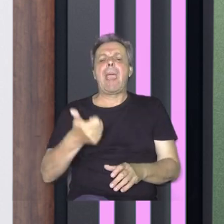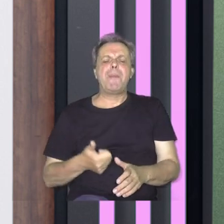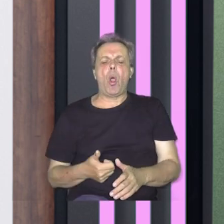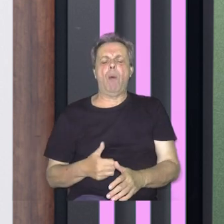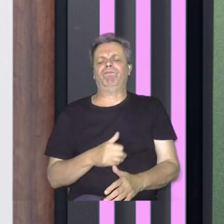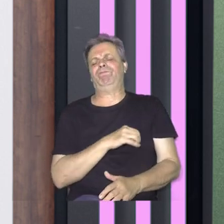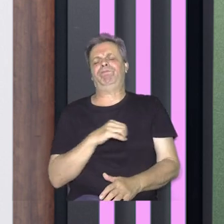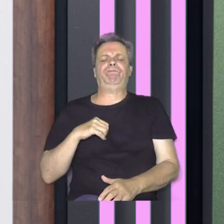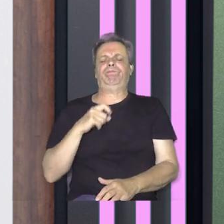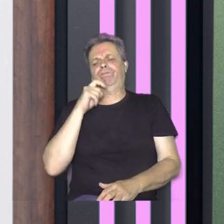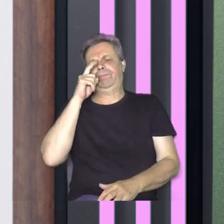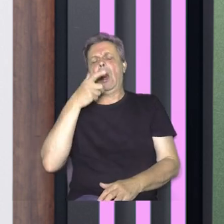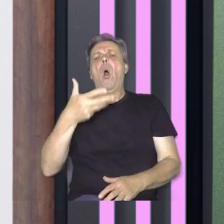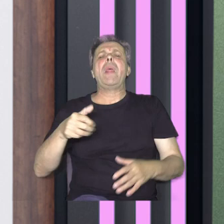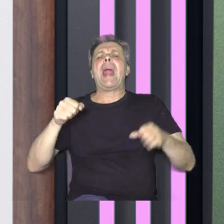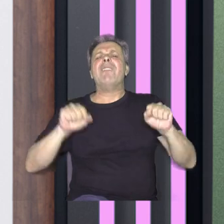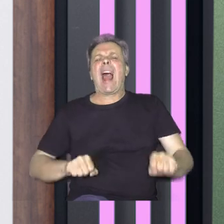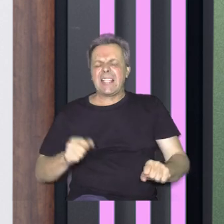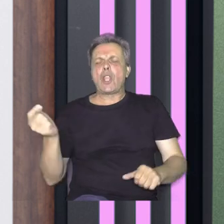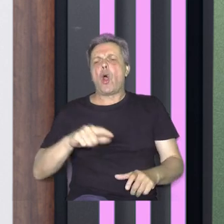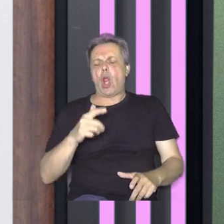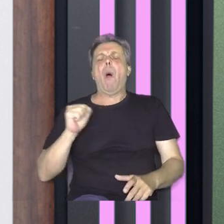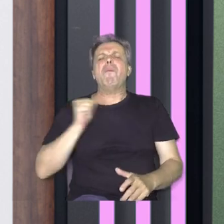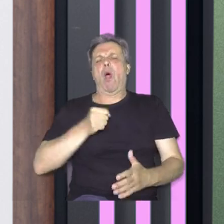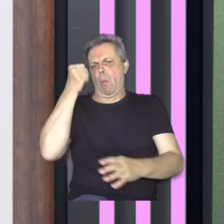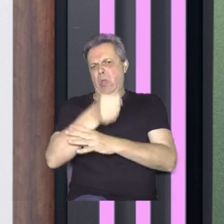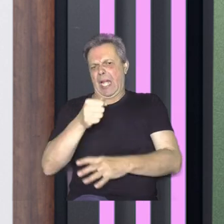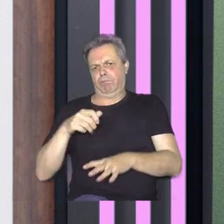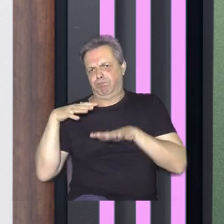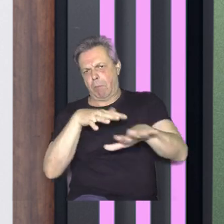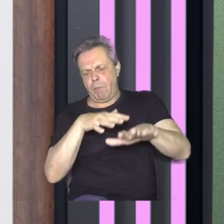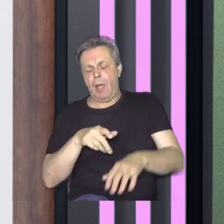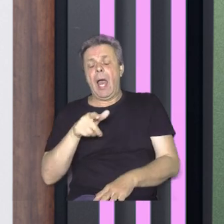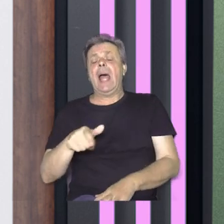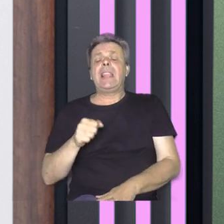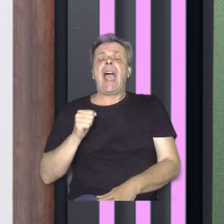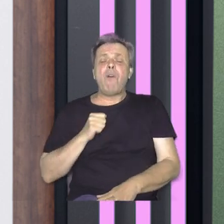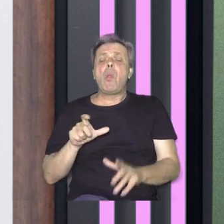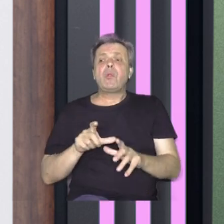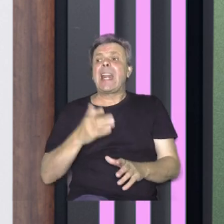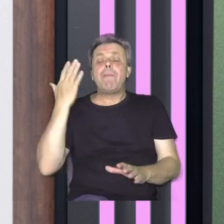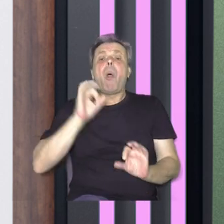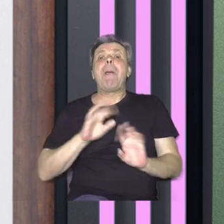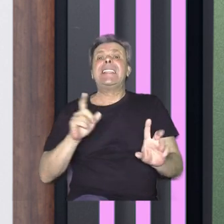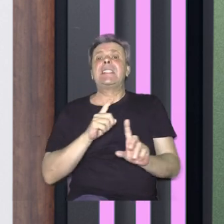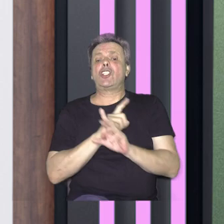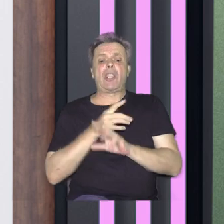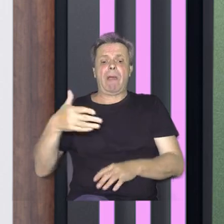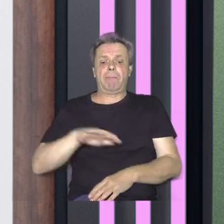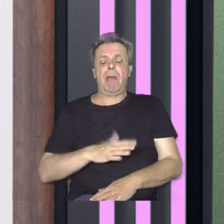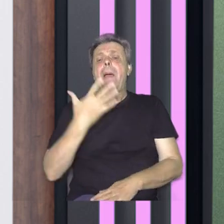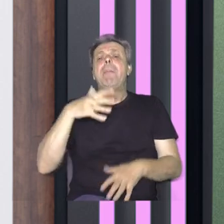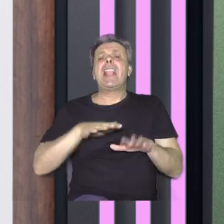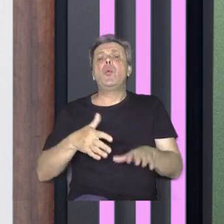sui generis. On je na vlast došao vojnim udarom, ali taj vojni udar je bio bez žrtava.